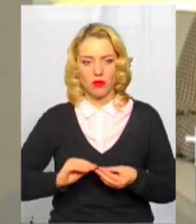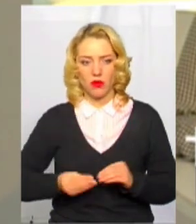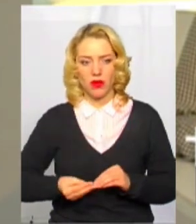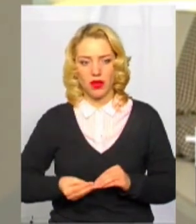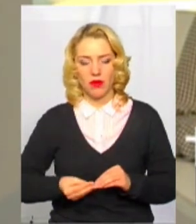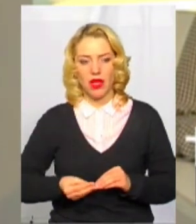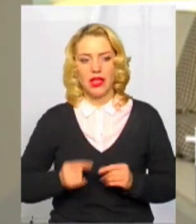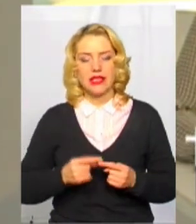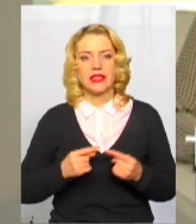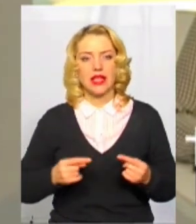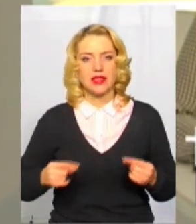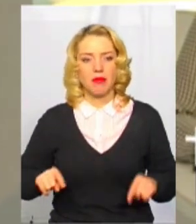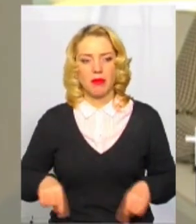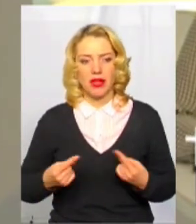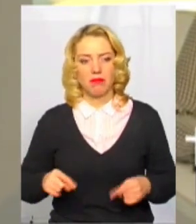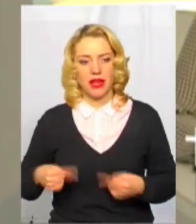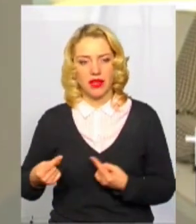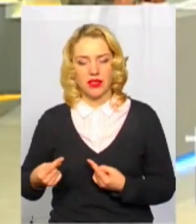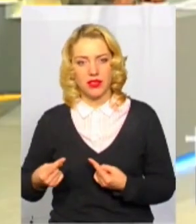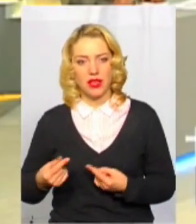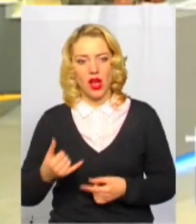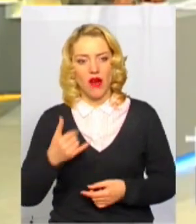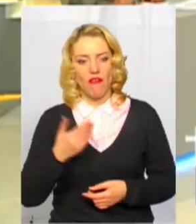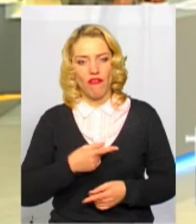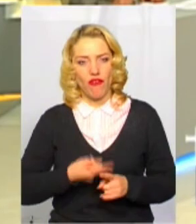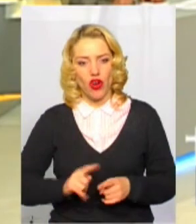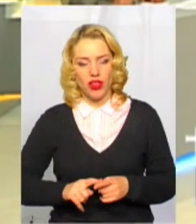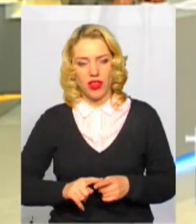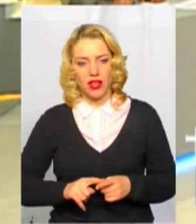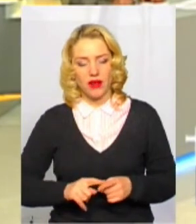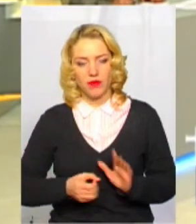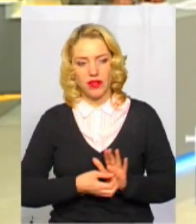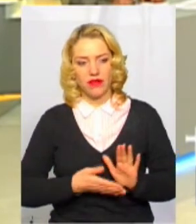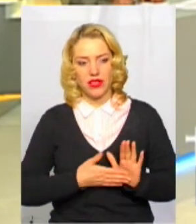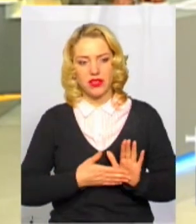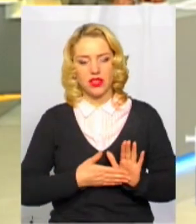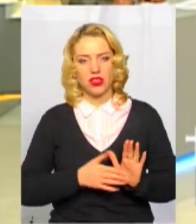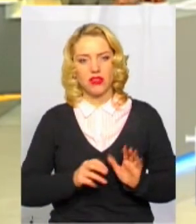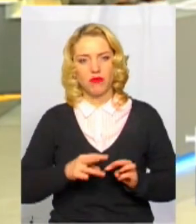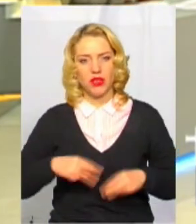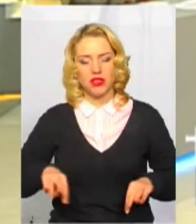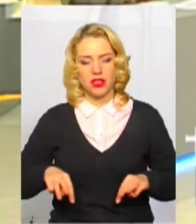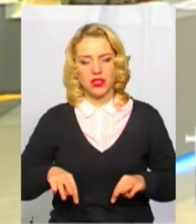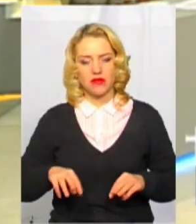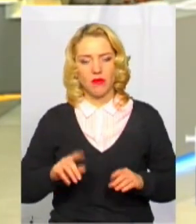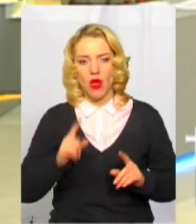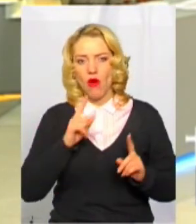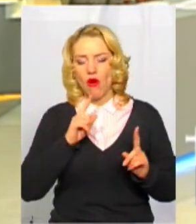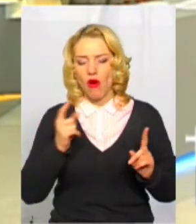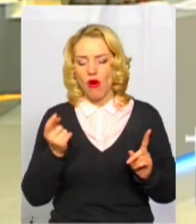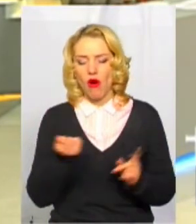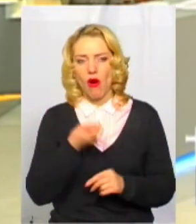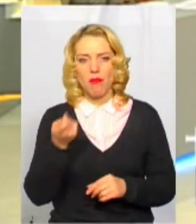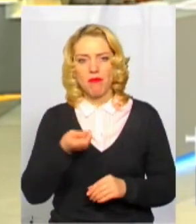проблема з засобами реабілітації. Вони визначені міністерством в дуже обмеженому